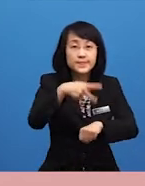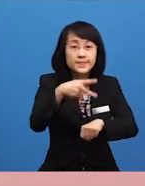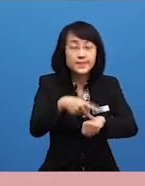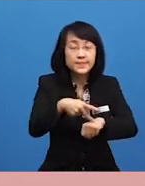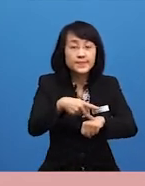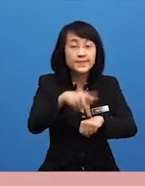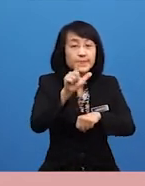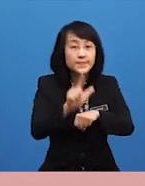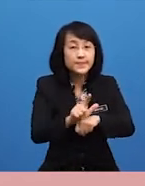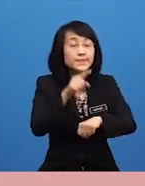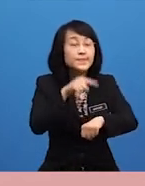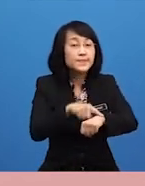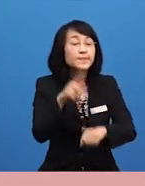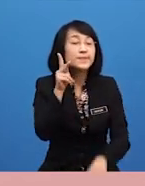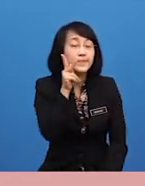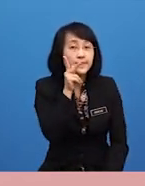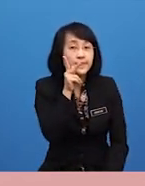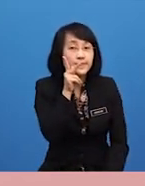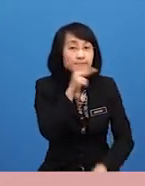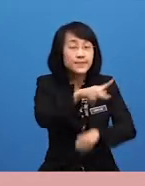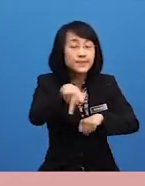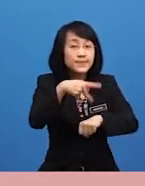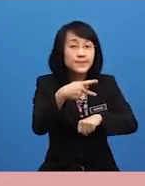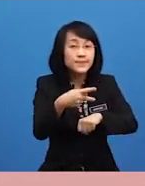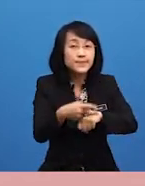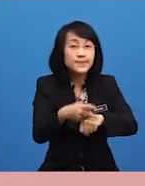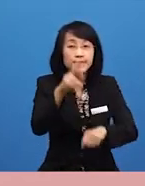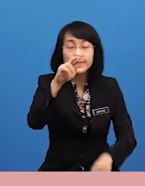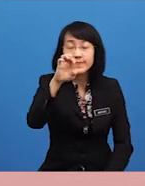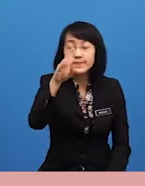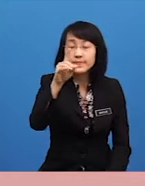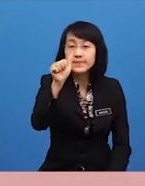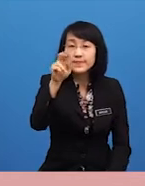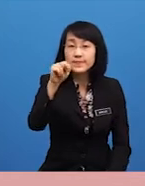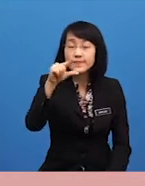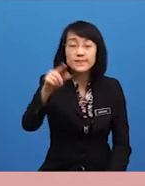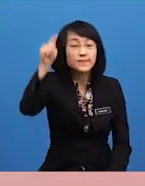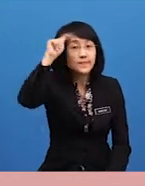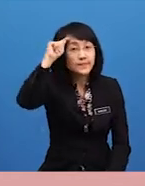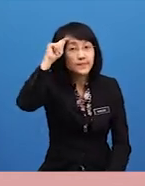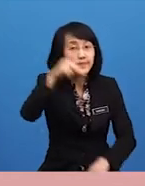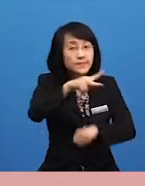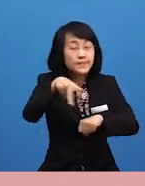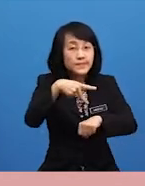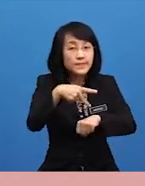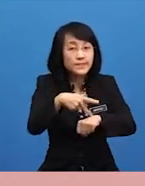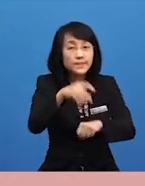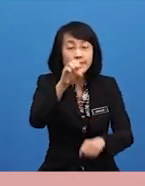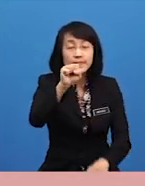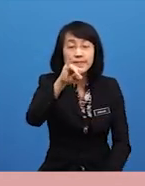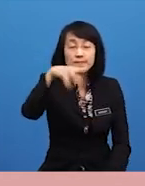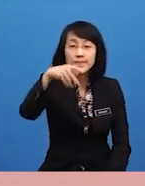Langkawi di Kedah, Pulau Redang di Terengganu dan Pulau Sipadan